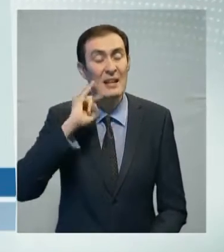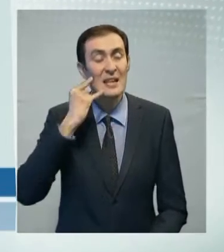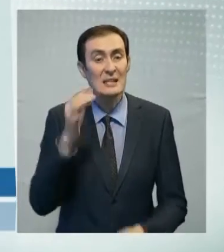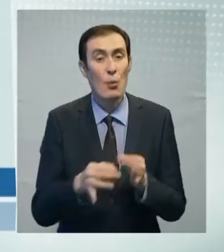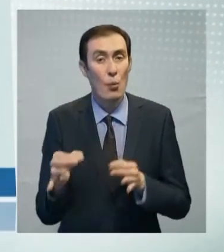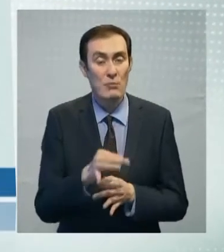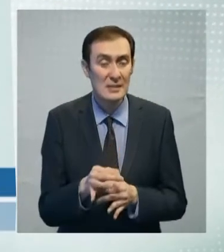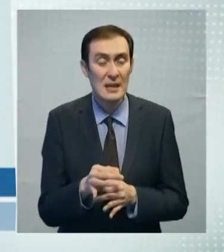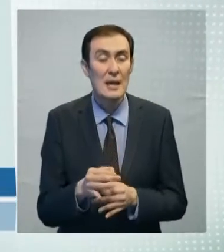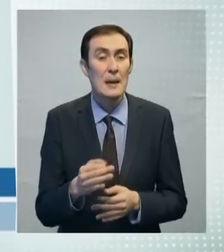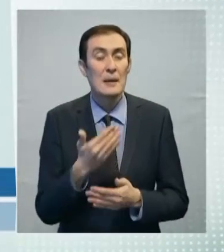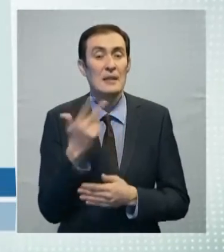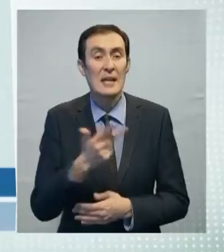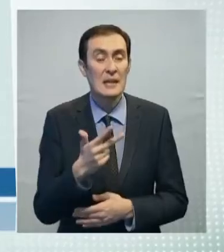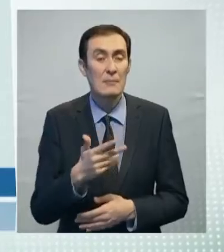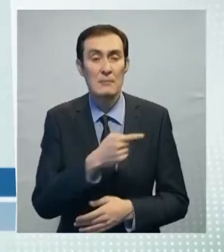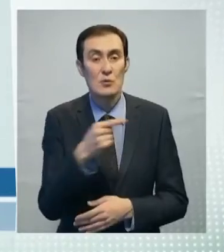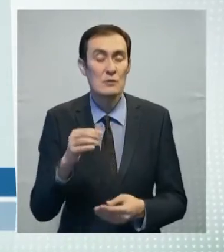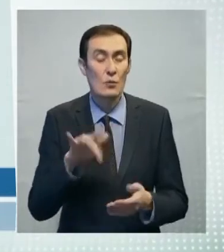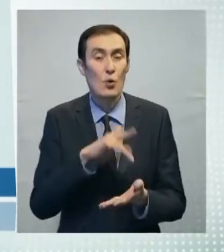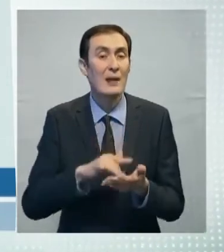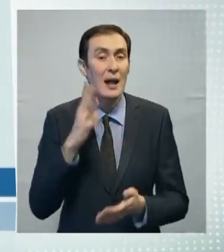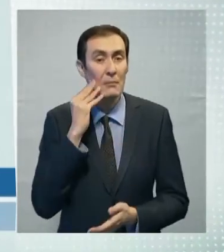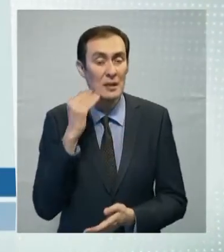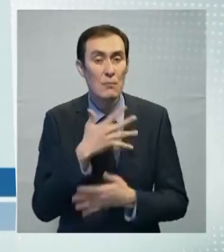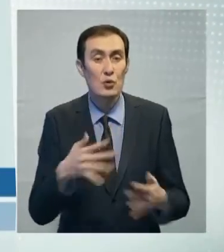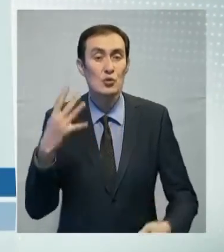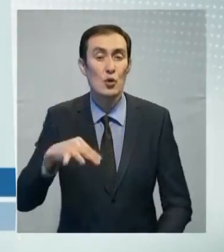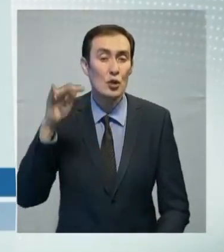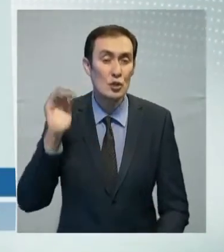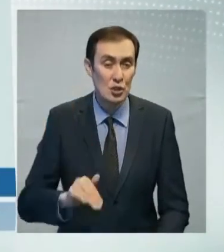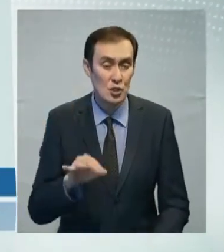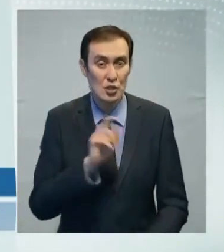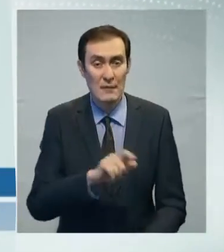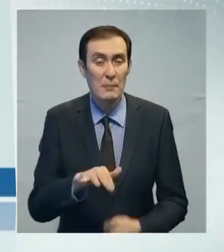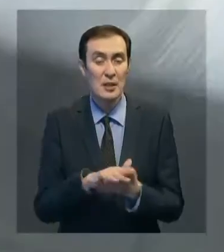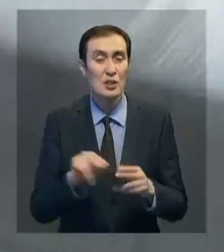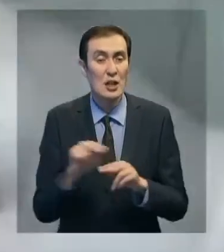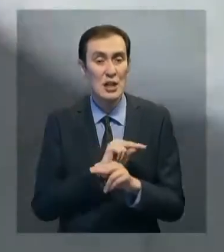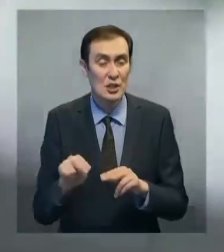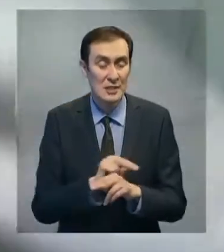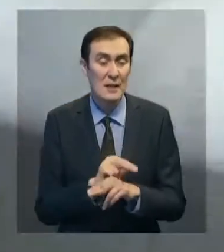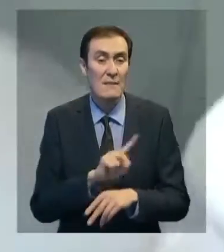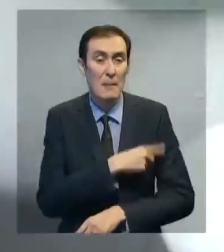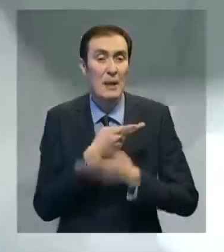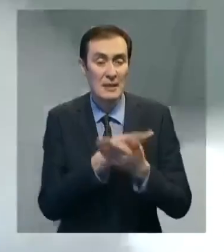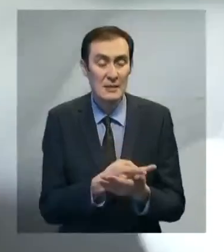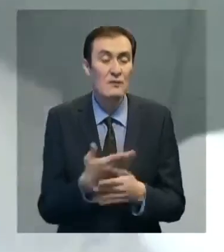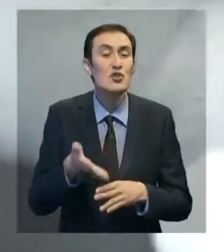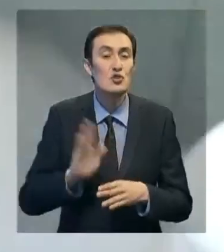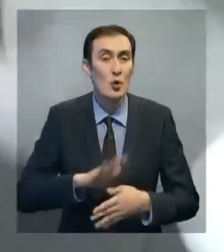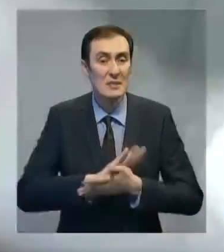области. Замыкают тройку антилидеров Алматы. Свыше 40 тысяч человек продолжают лечиться от ковид. В